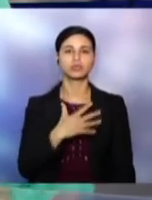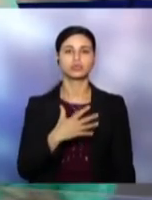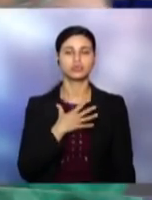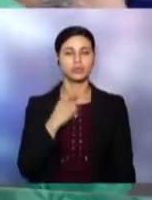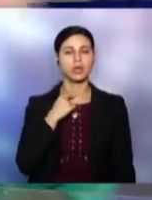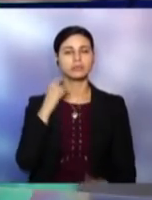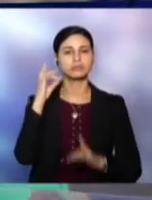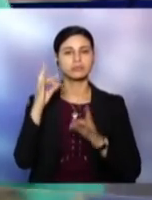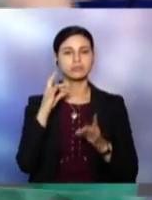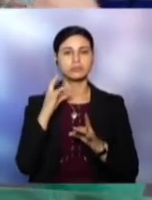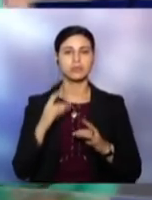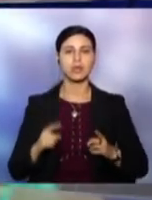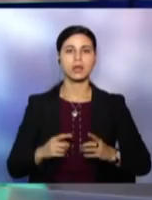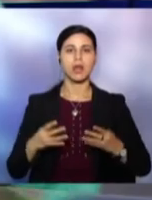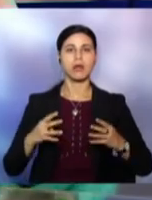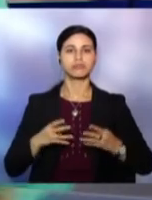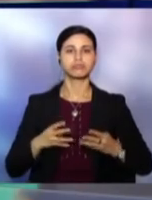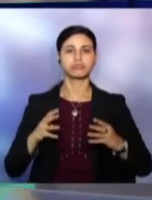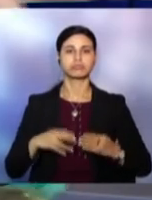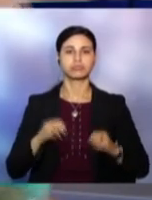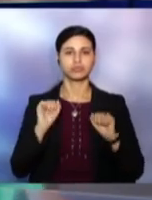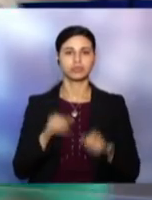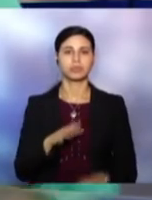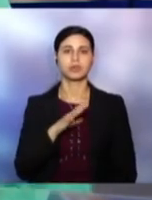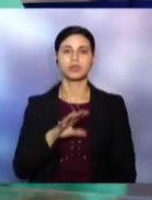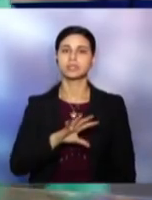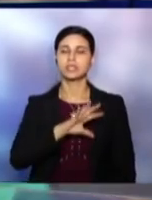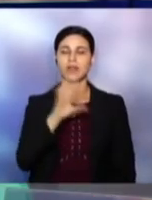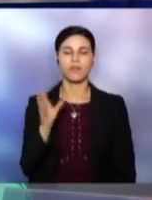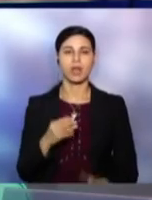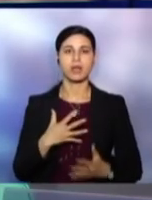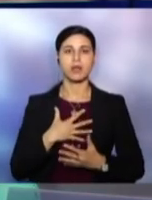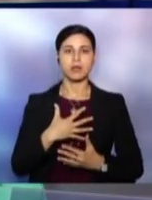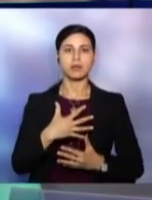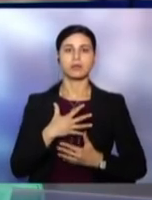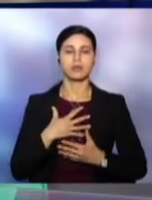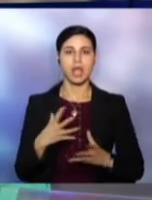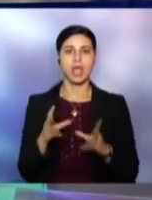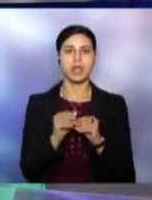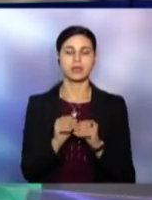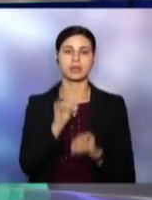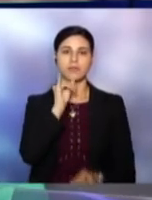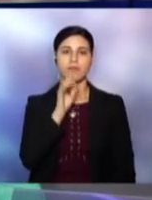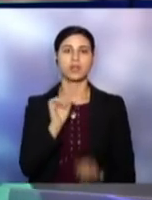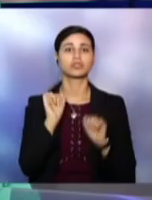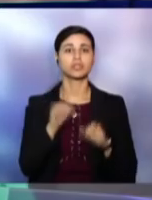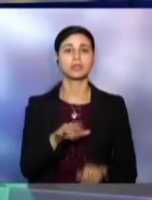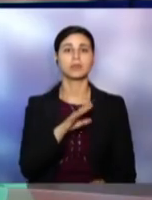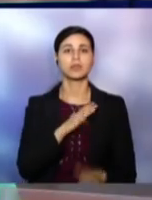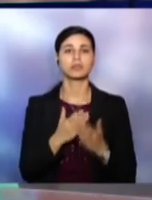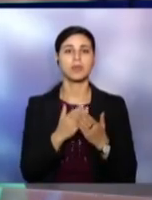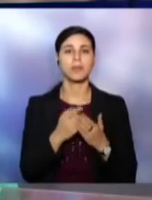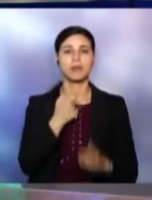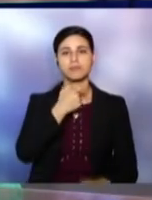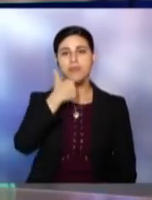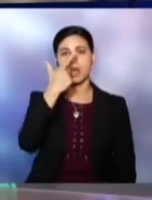ქოშინი, დამხმარე კუნთების მონაწილეობა, ანუ თითქოს ყველა კუნთი მონაწილეობს სუნთქვაში. შეიძლება იყოს ციანოზი,